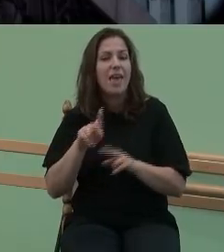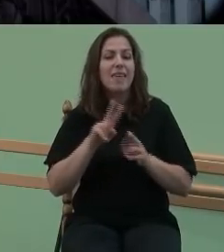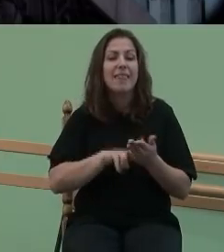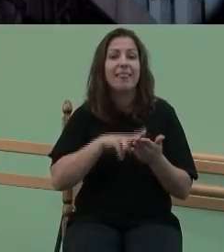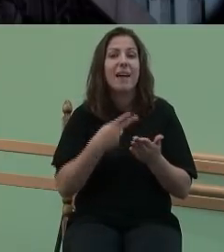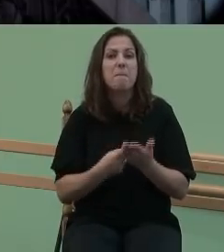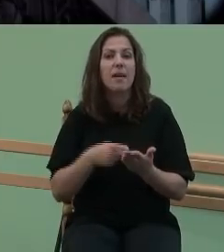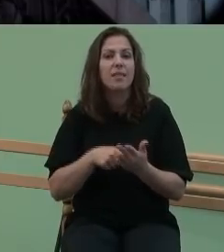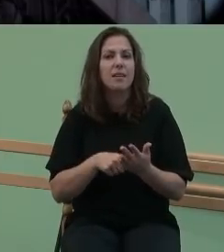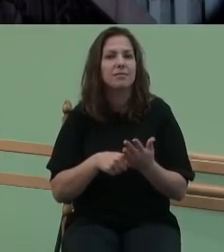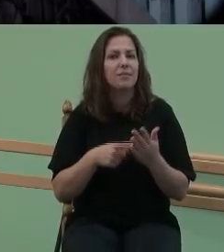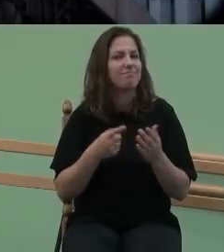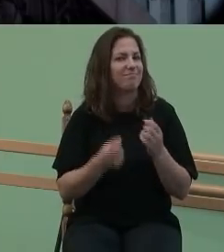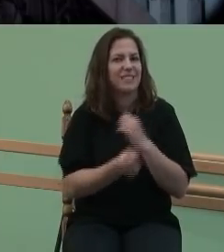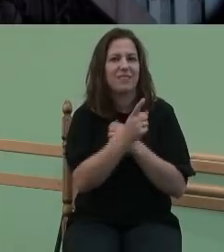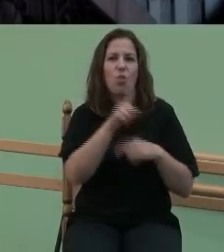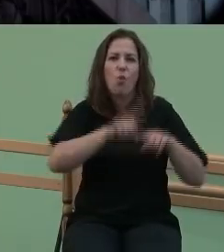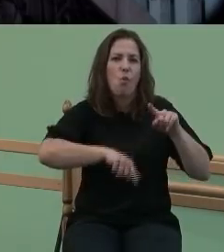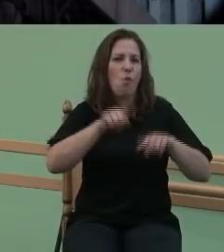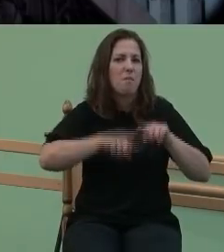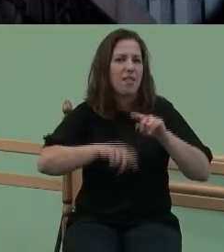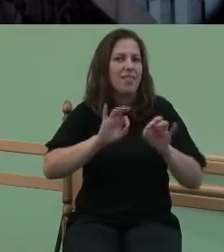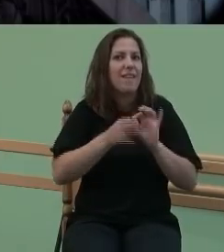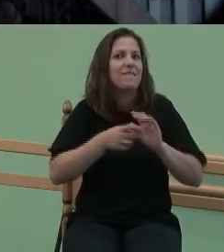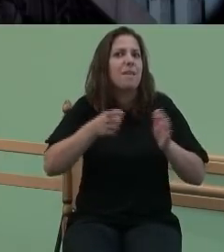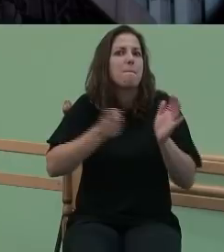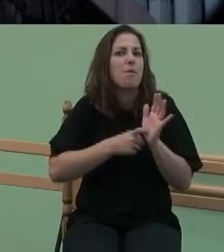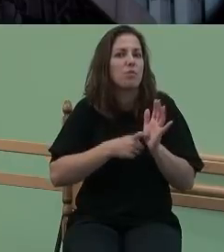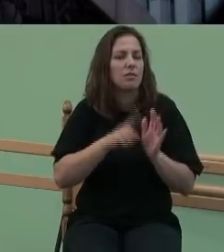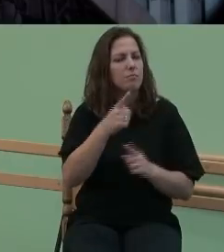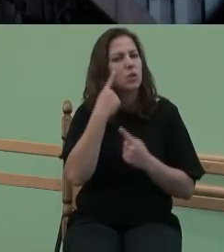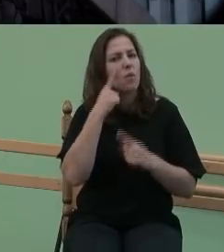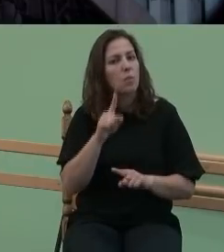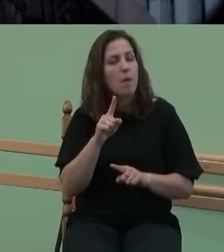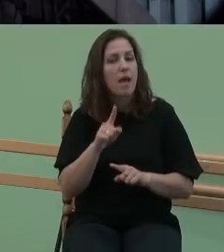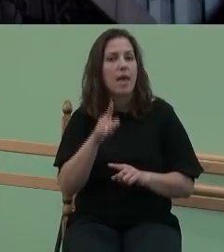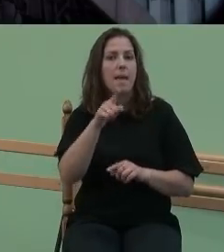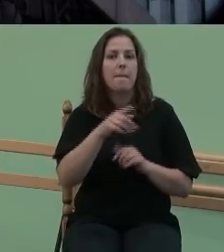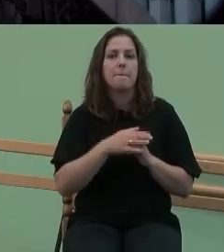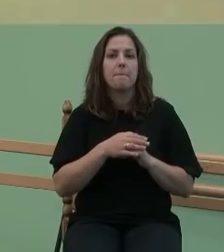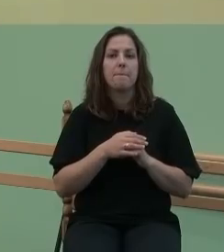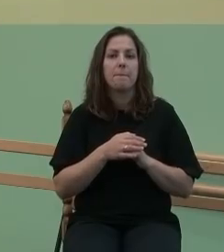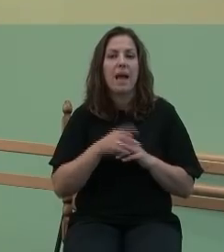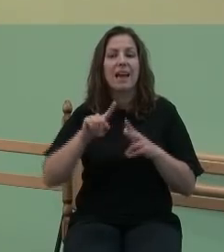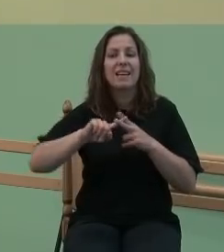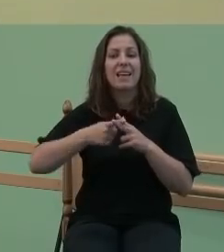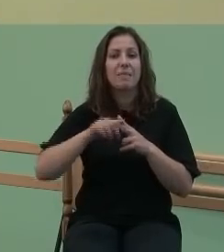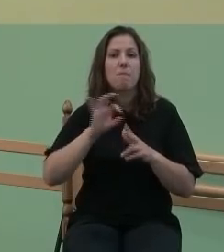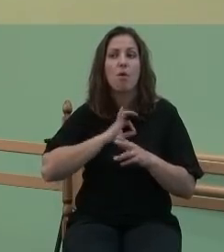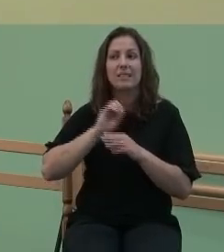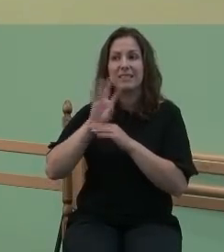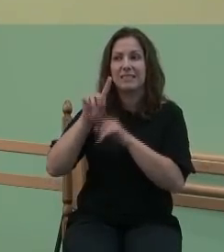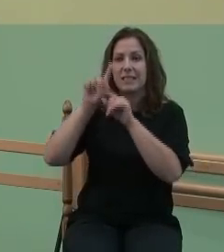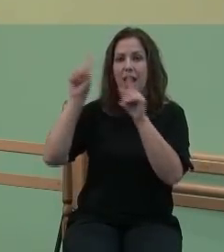interpretacji są zjawiskiem normalnym, a nawet pożądanym. Ale zwróćmy uwagę, w górnym rejestrze moich